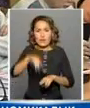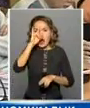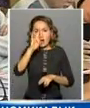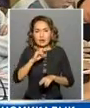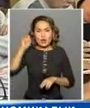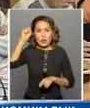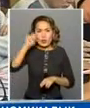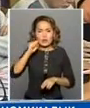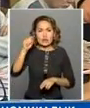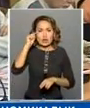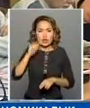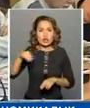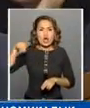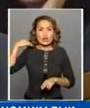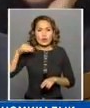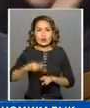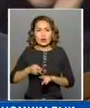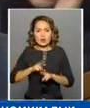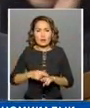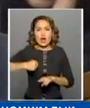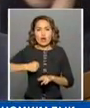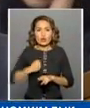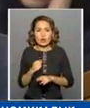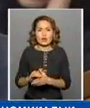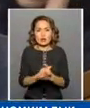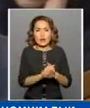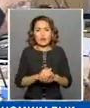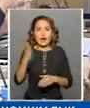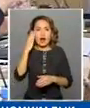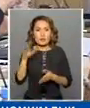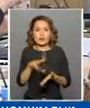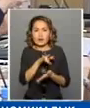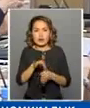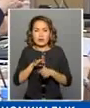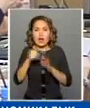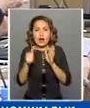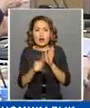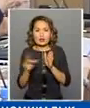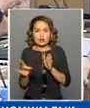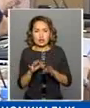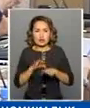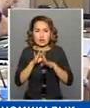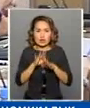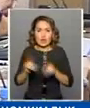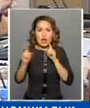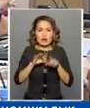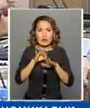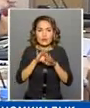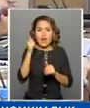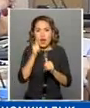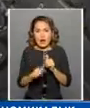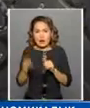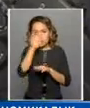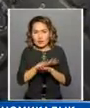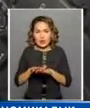қазақ, өзбек, қырғыз, түркмен, яғни бауырлас елдердің Алматыда 6-шы мәрте бас қосуы. Семинар осы аталған әр